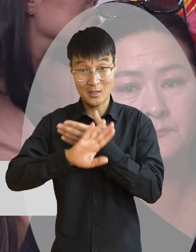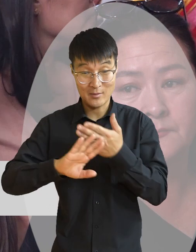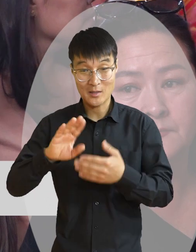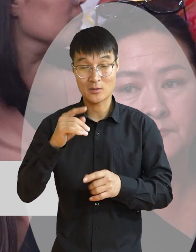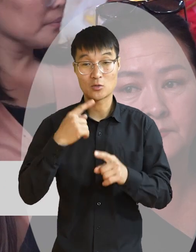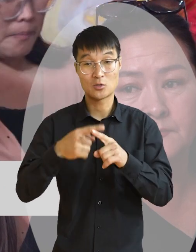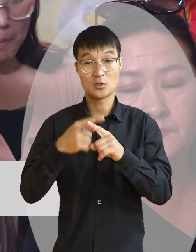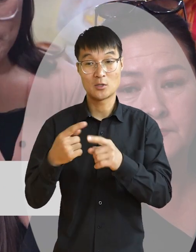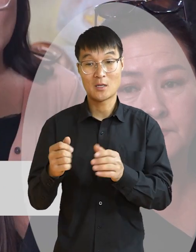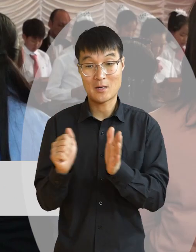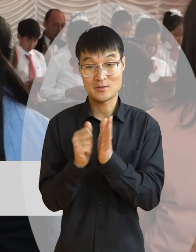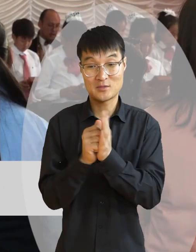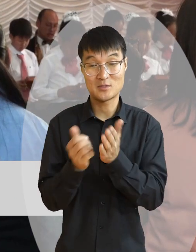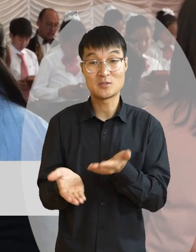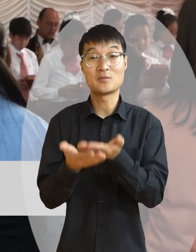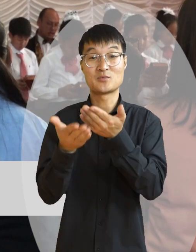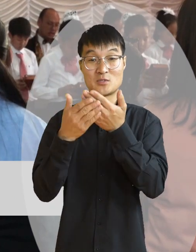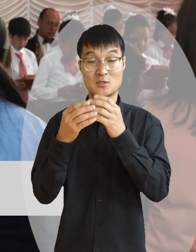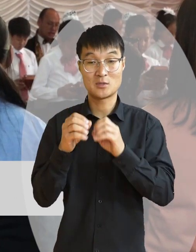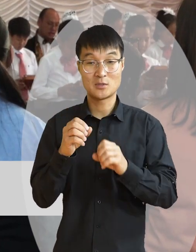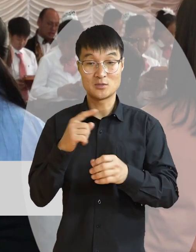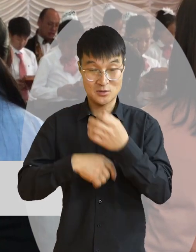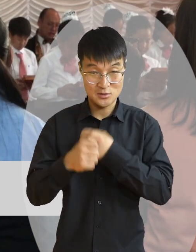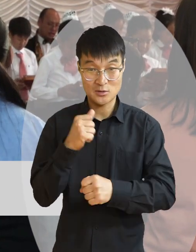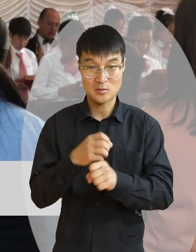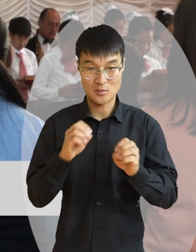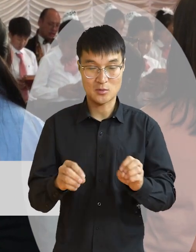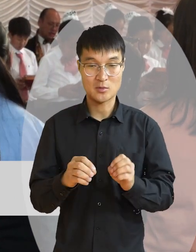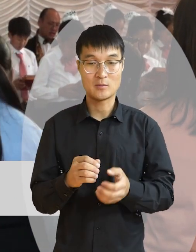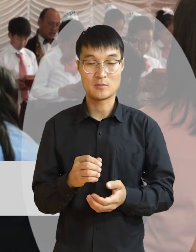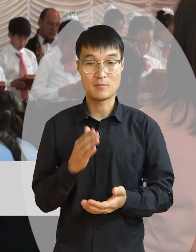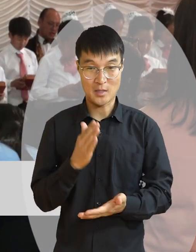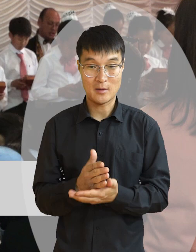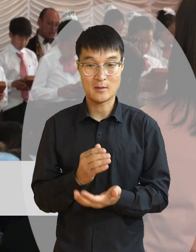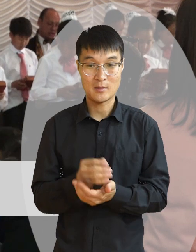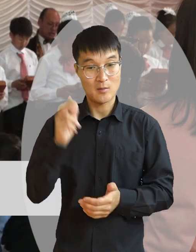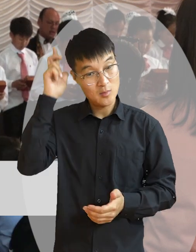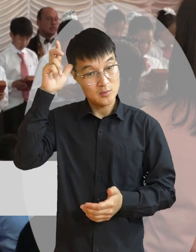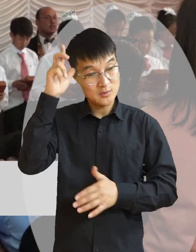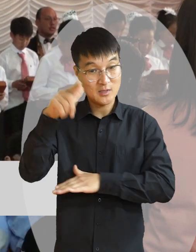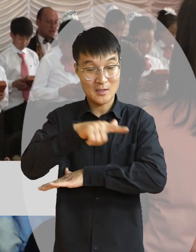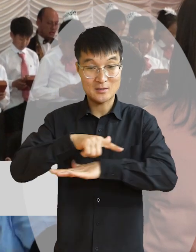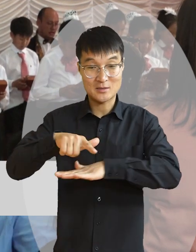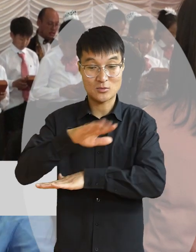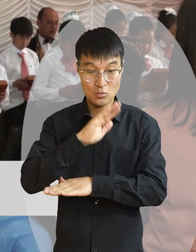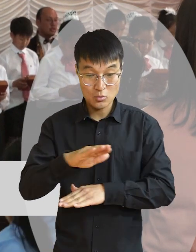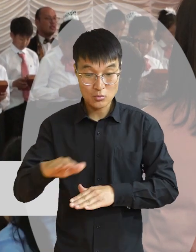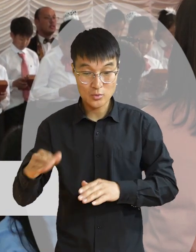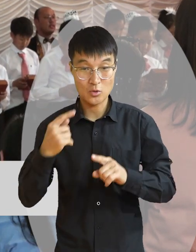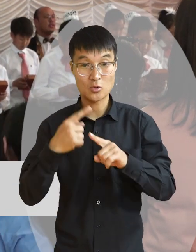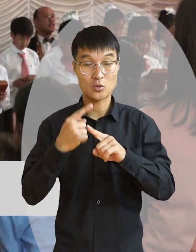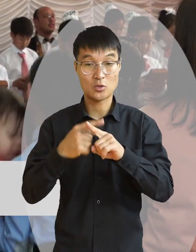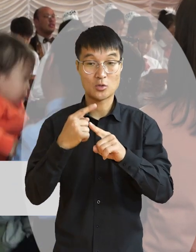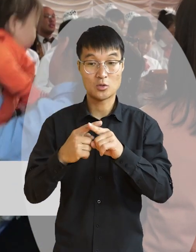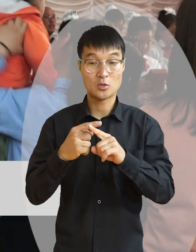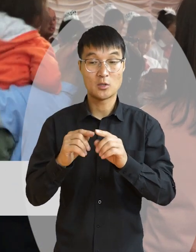дэмжигчил болгон зарласан. За үүнтэй уялдуулан манай бас босрын шинжилгээ ухааны газраас хүүхдийн одоо хөгжил